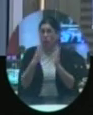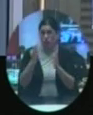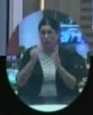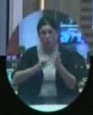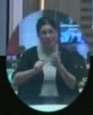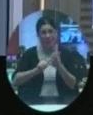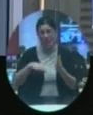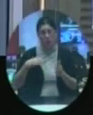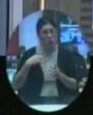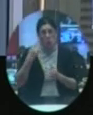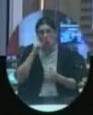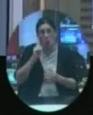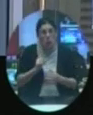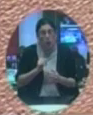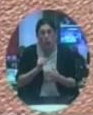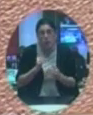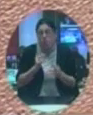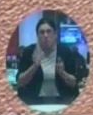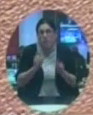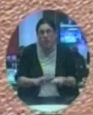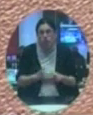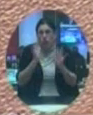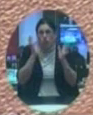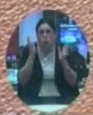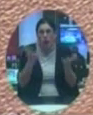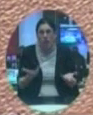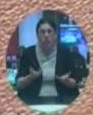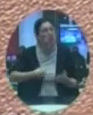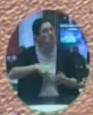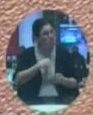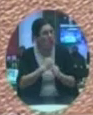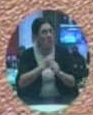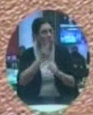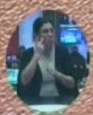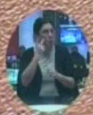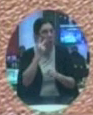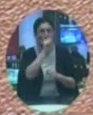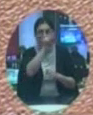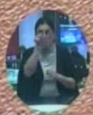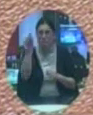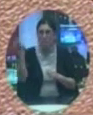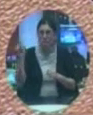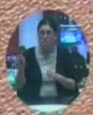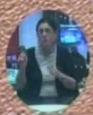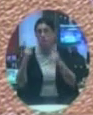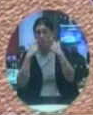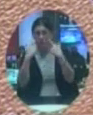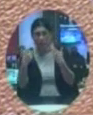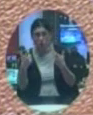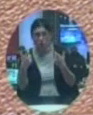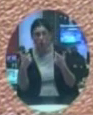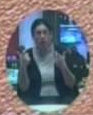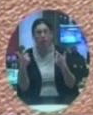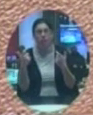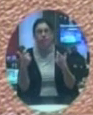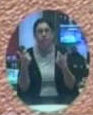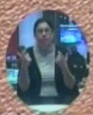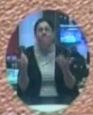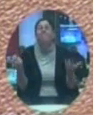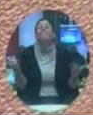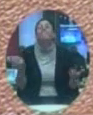להם מושג כמה גדולה הזוועה. עשינו ביקורים, ביקוח. מה